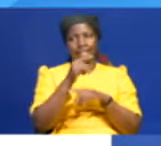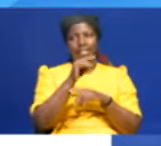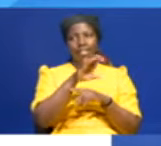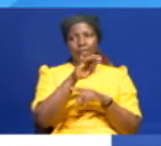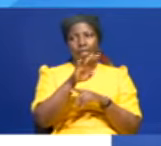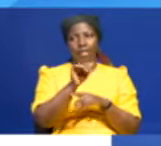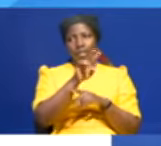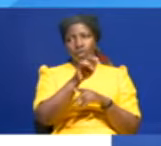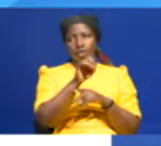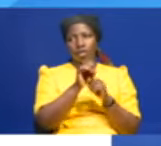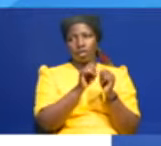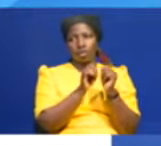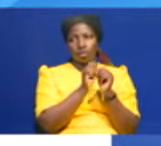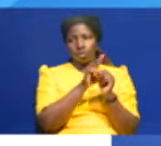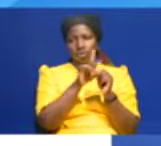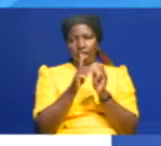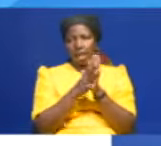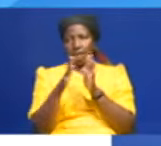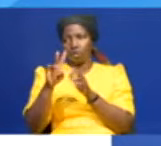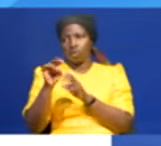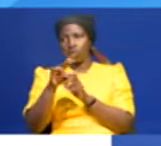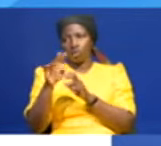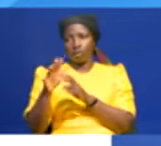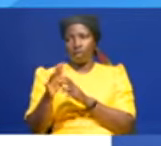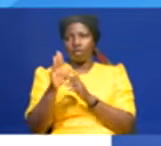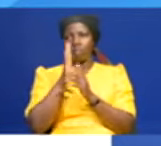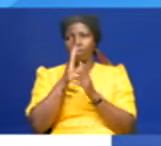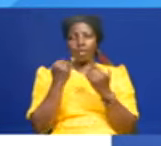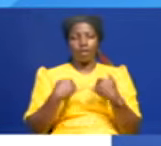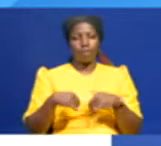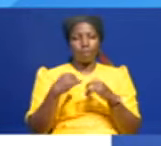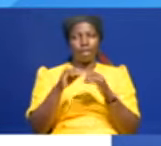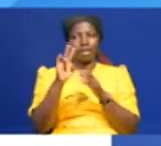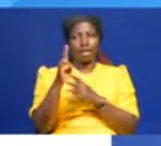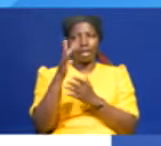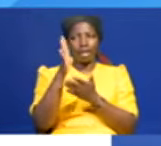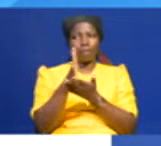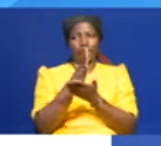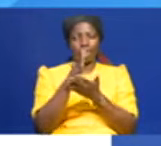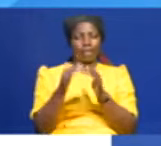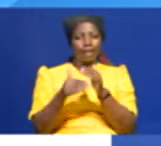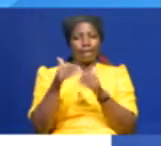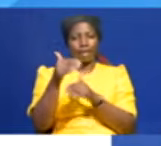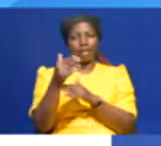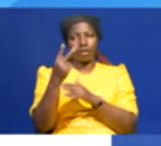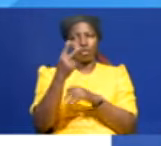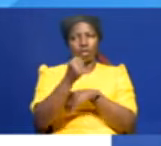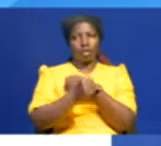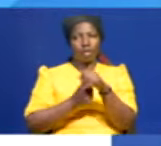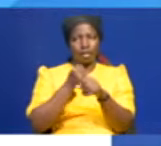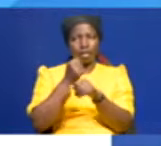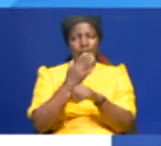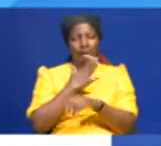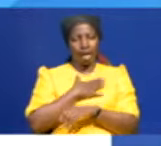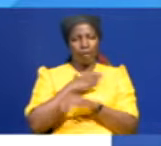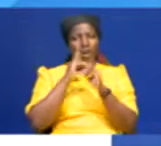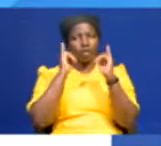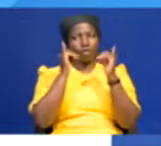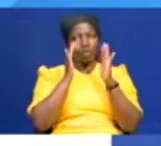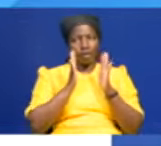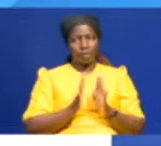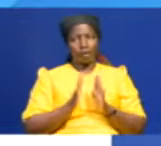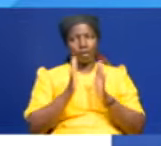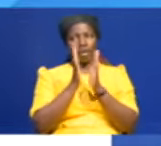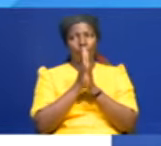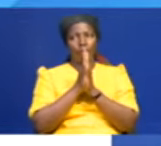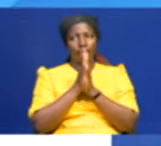2021-2025 ufanywe marekebisho na kutekelezwa katika awamu ya pili kwa miaka miwili ijayo. Mwanahabari wetu Biaziza Shim na maafikiano